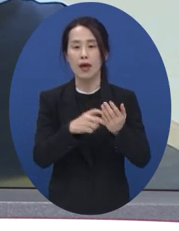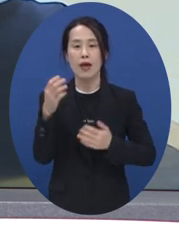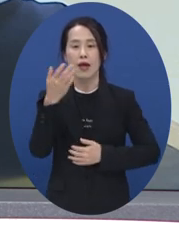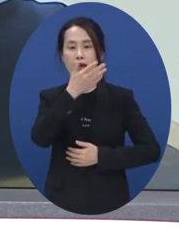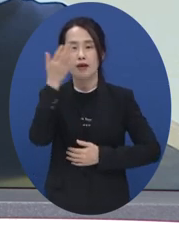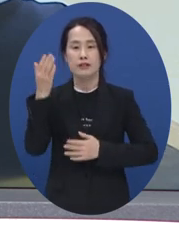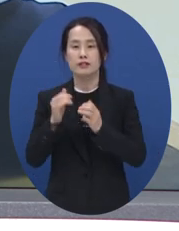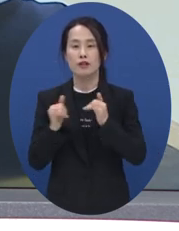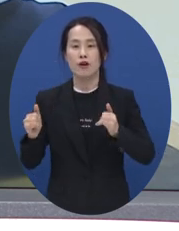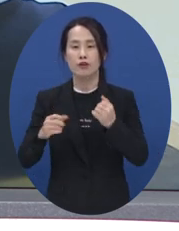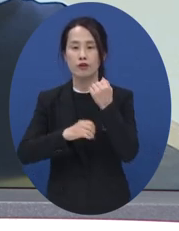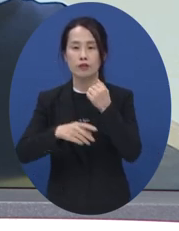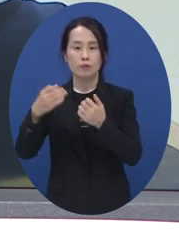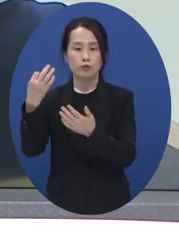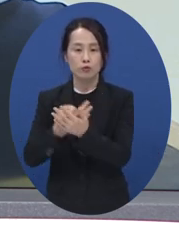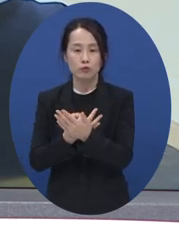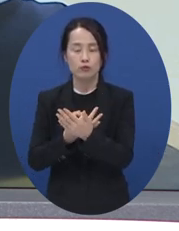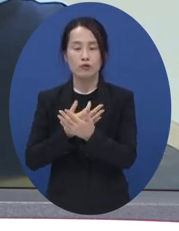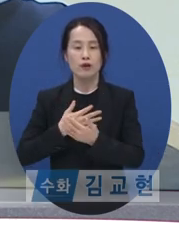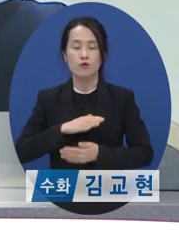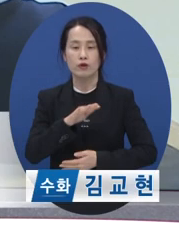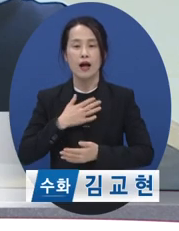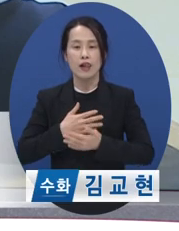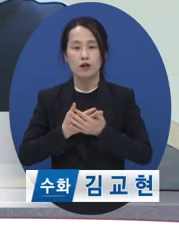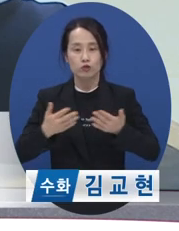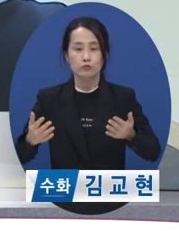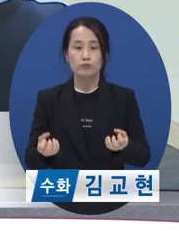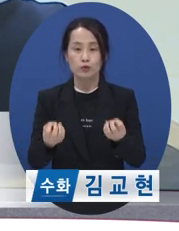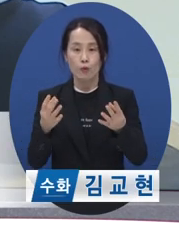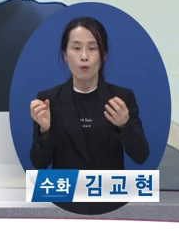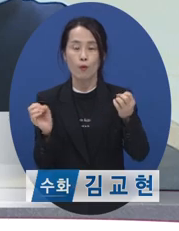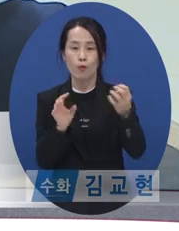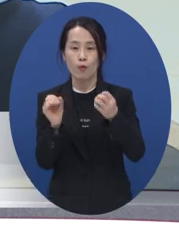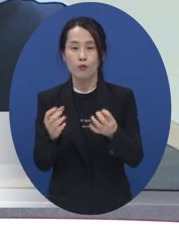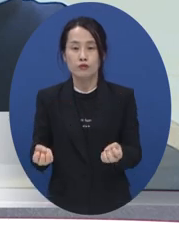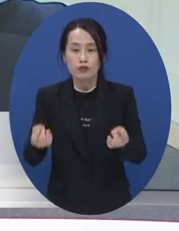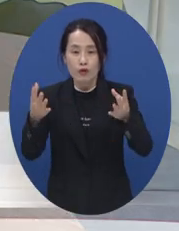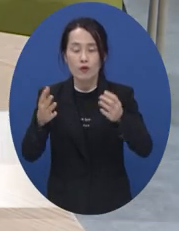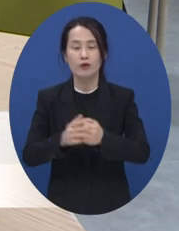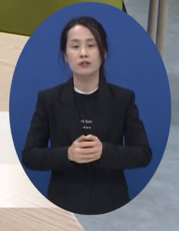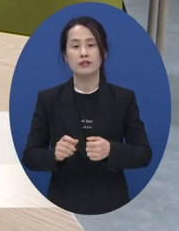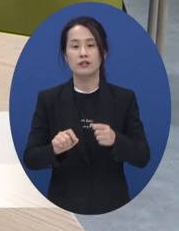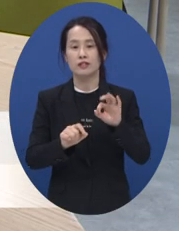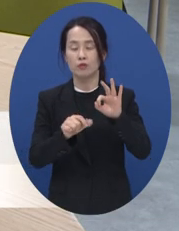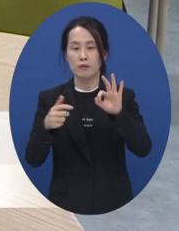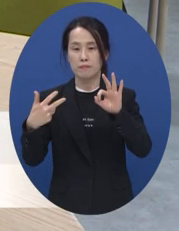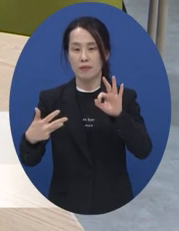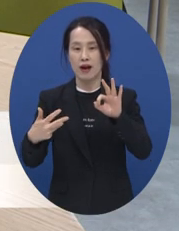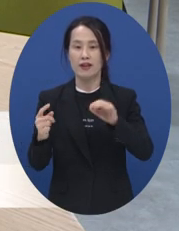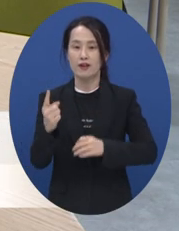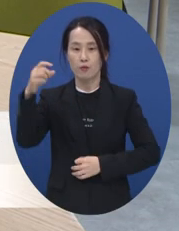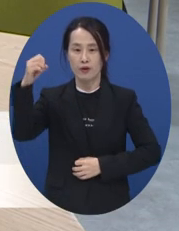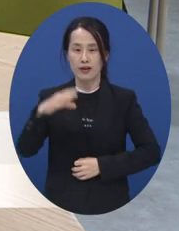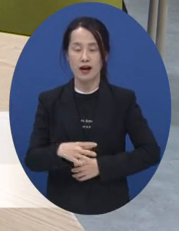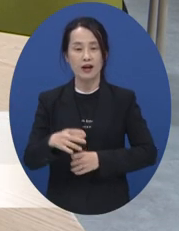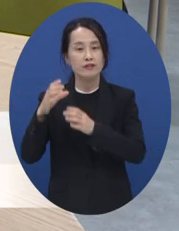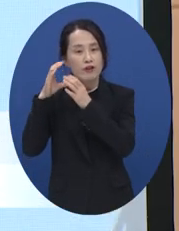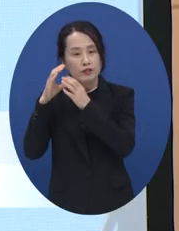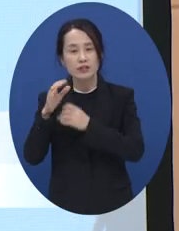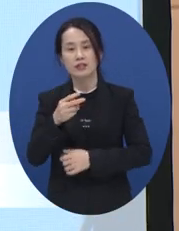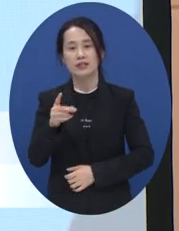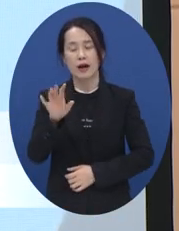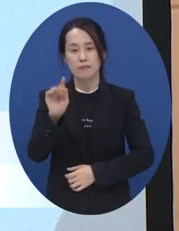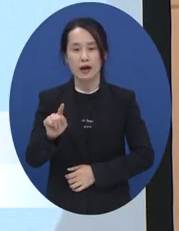경기지역 카페 청년기 본소 2 우리가 알려줌 쇼 토크콘서트 가 8일 고양시 적 양국 고향